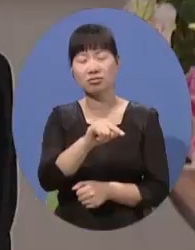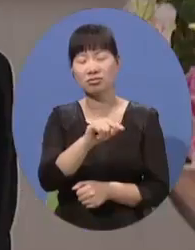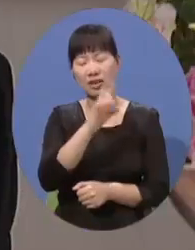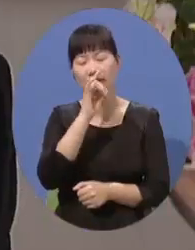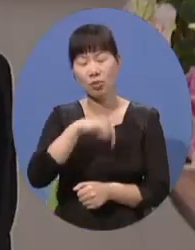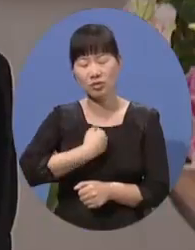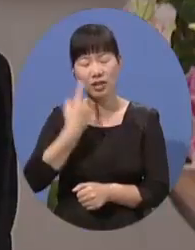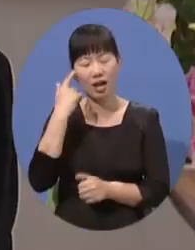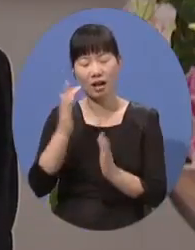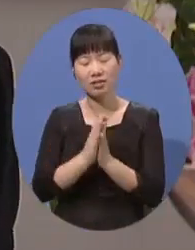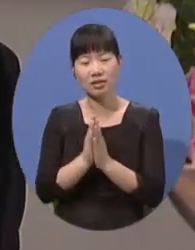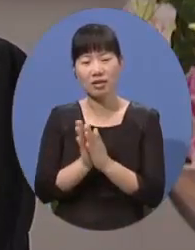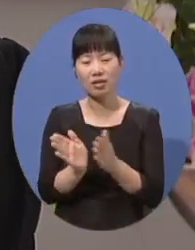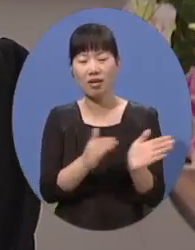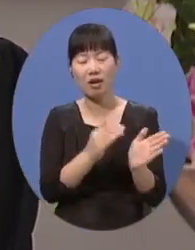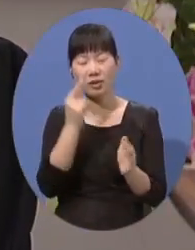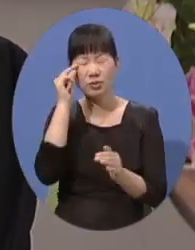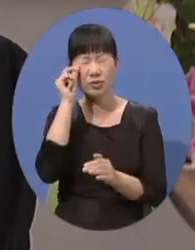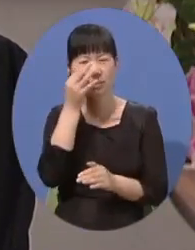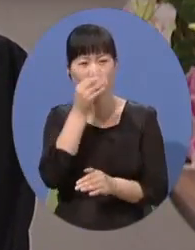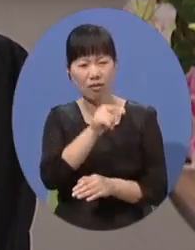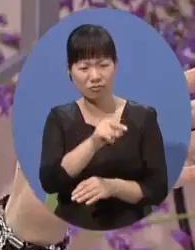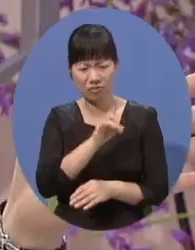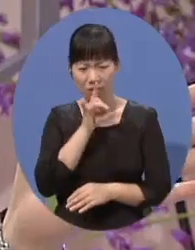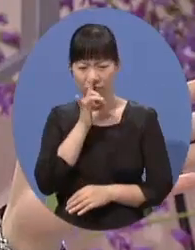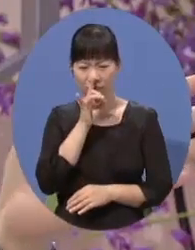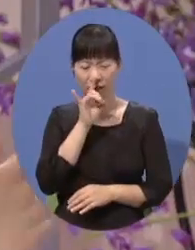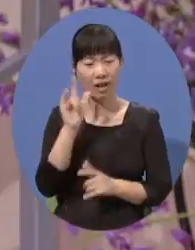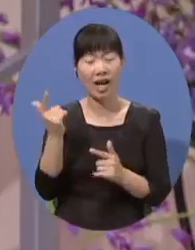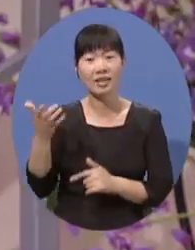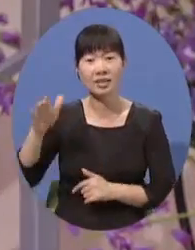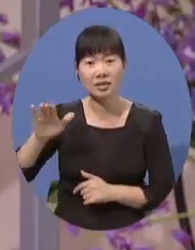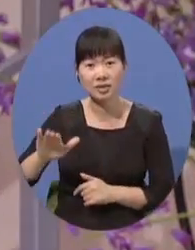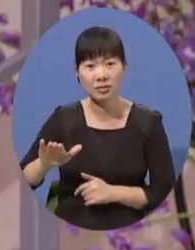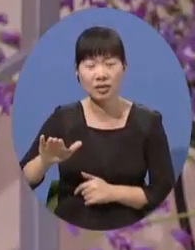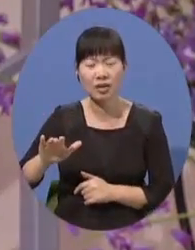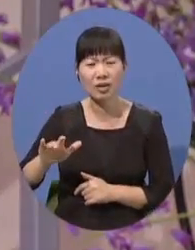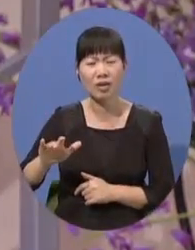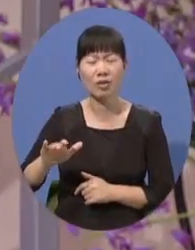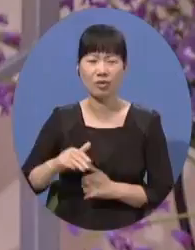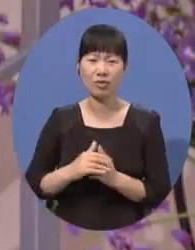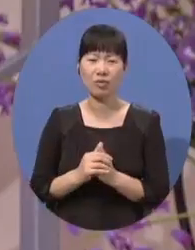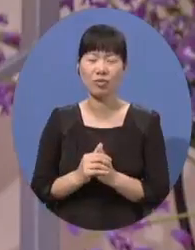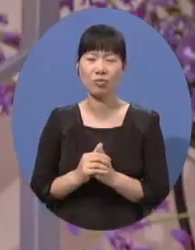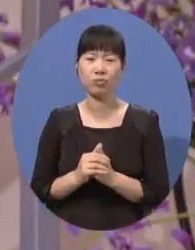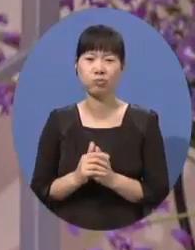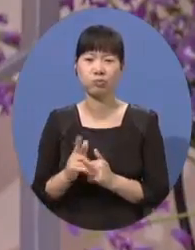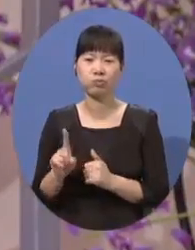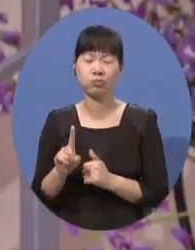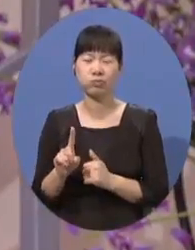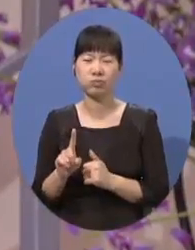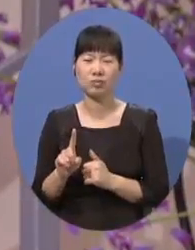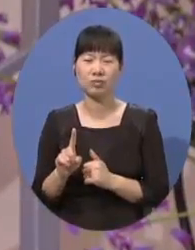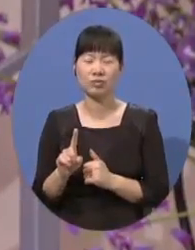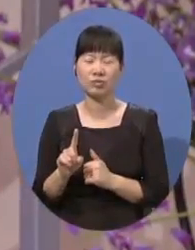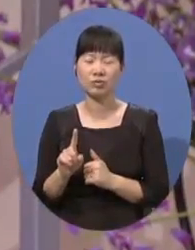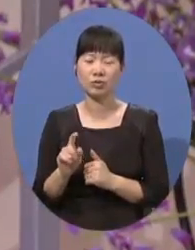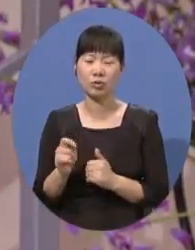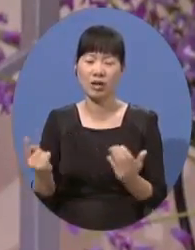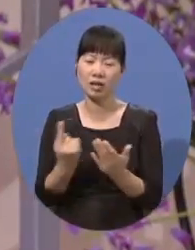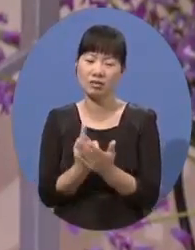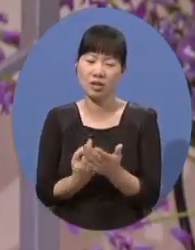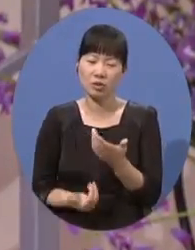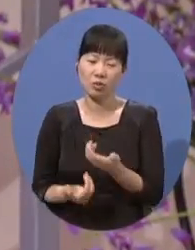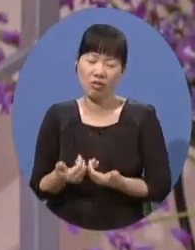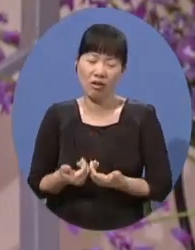않는단 말이에요. 네. 그러니까 약간 그 눈치가 있잖아요. 너 안 돼 이거는 아니지만 이제 딱 완전히 이제 끼기가 좀